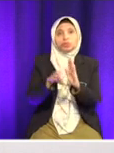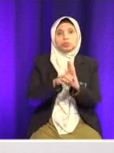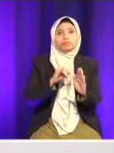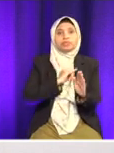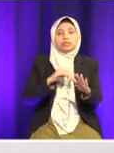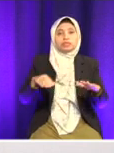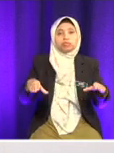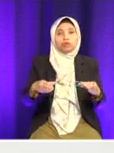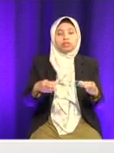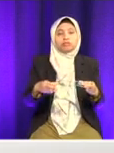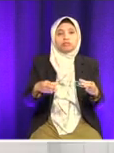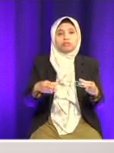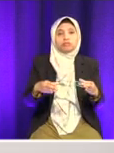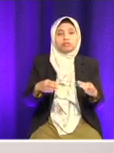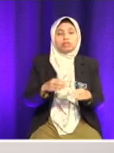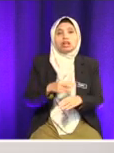Oke